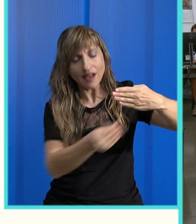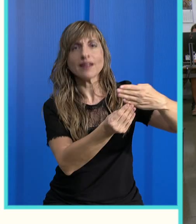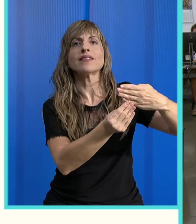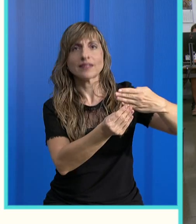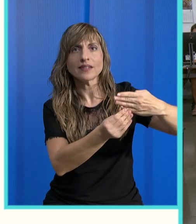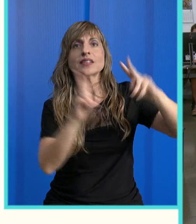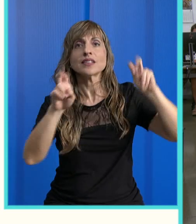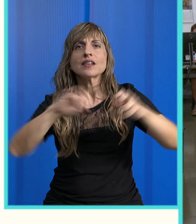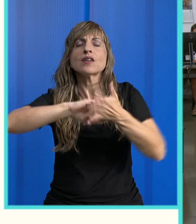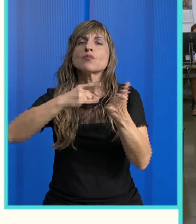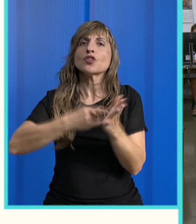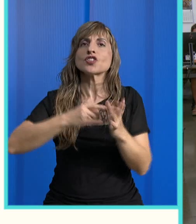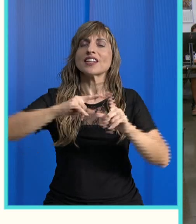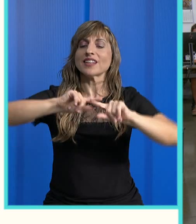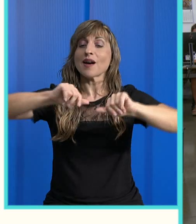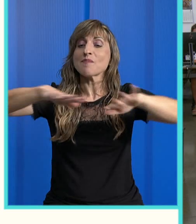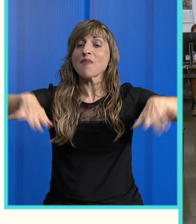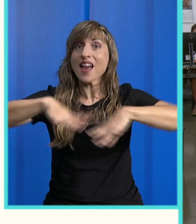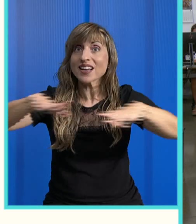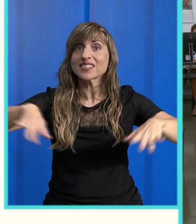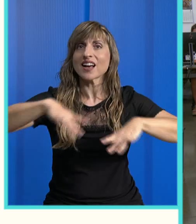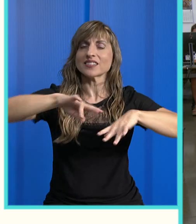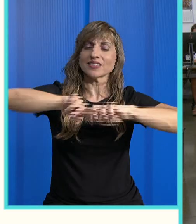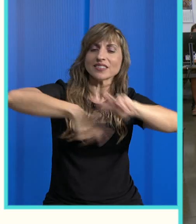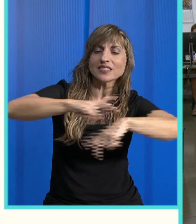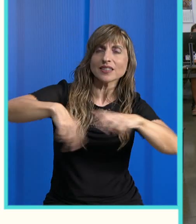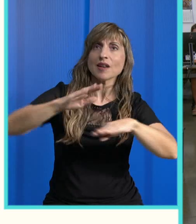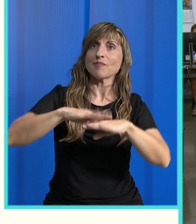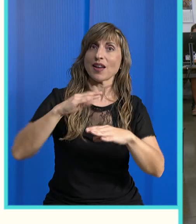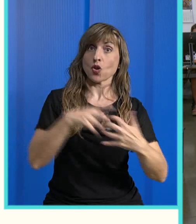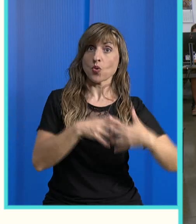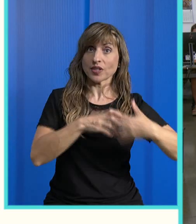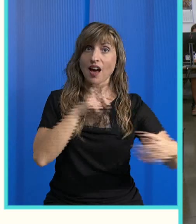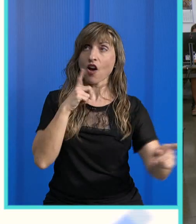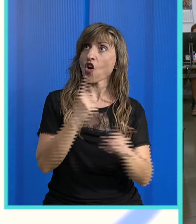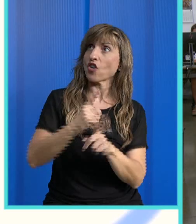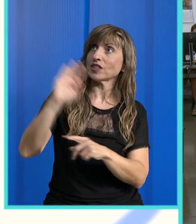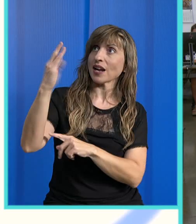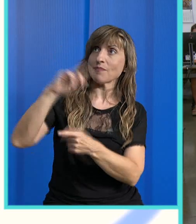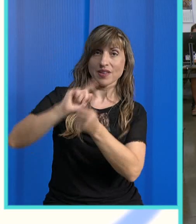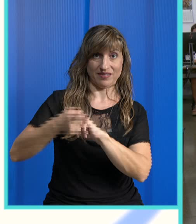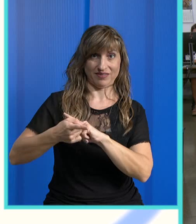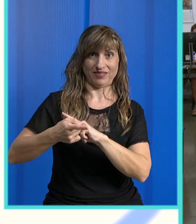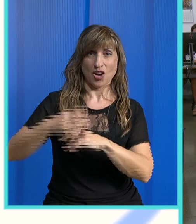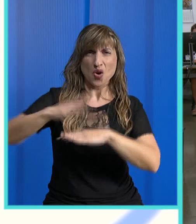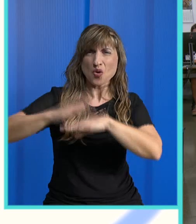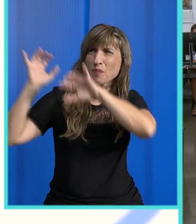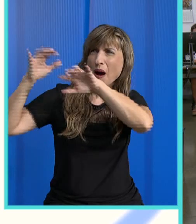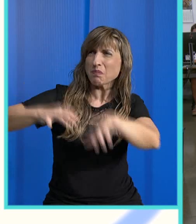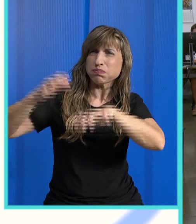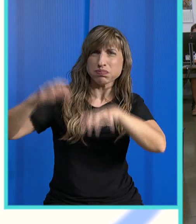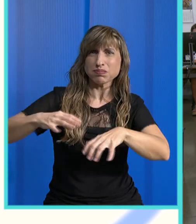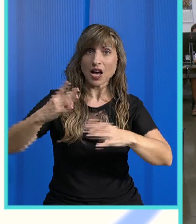i construcció d'espigons per combatre les conseqüències del canvi climàtic. Recordem que els darrers temporals han provocat una gran